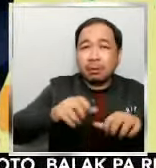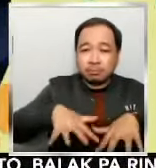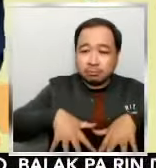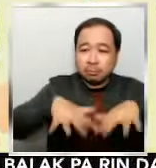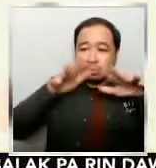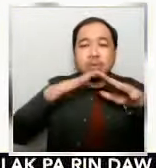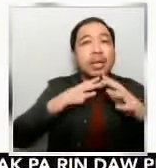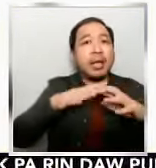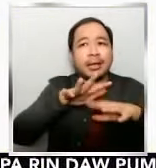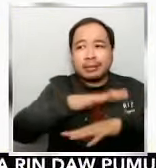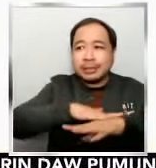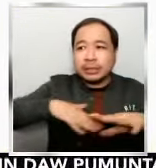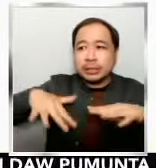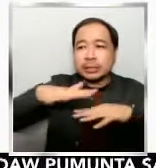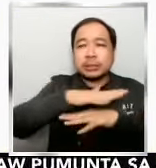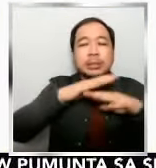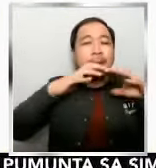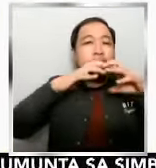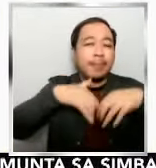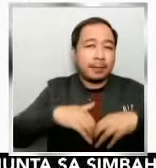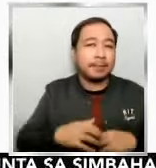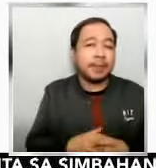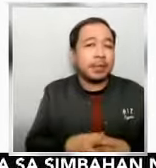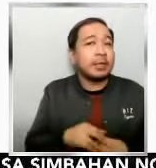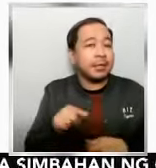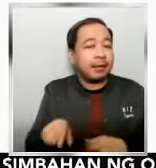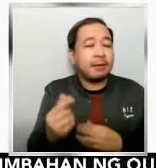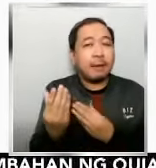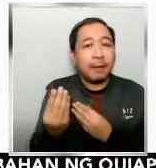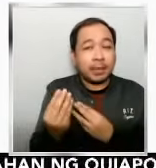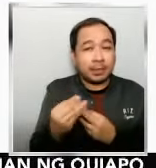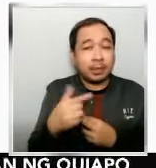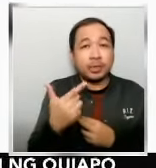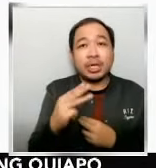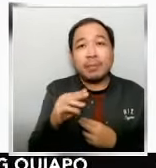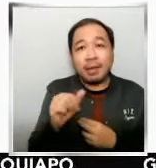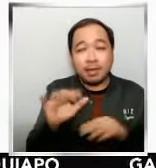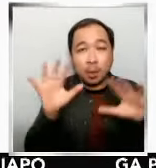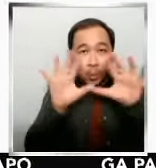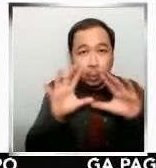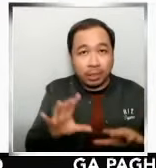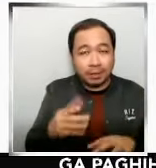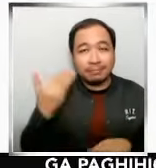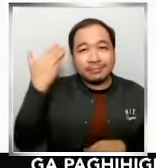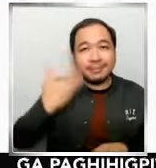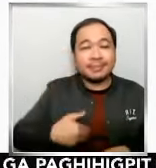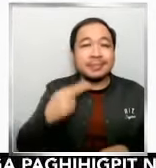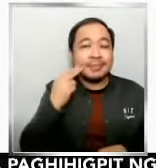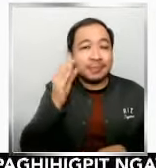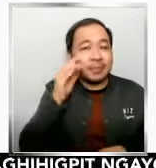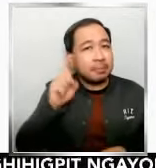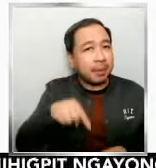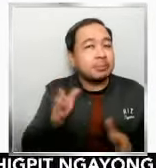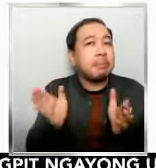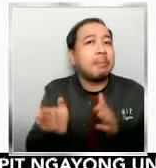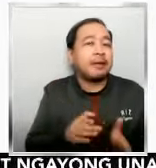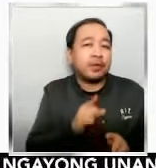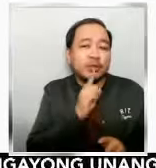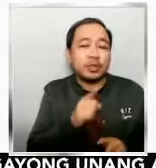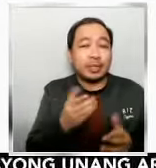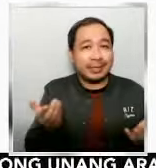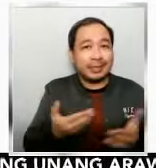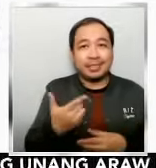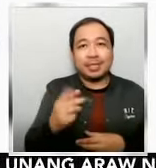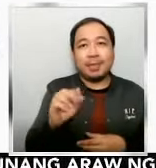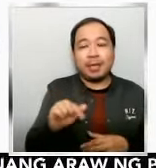landslide. Yan ang latest mula sa GMA Weather. Ako po si Nathaniel Cruz. Magplano para sigurado. Ito ang GMA Weather,